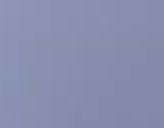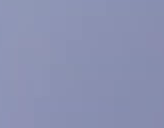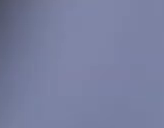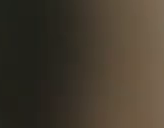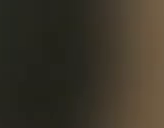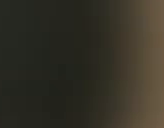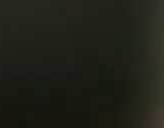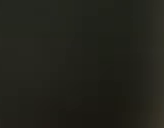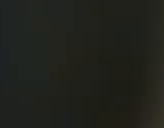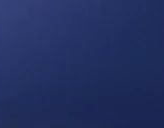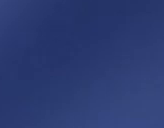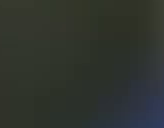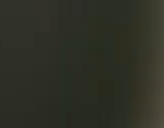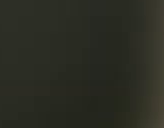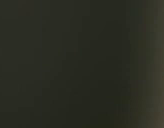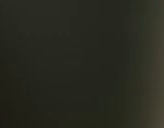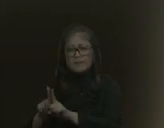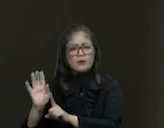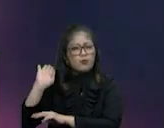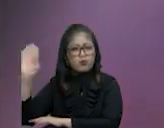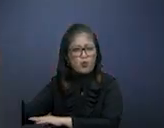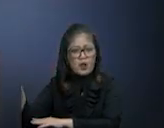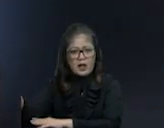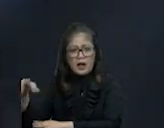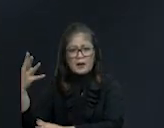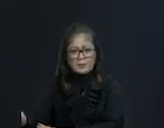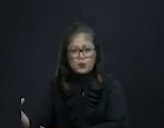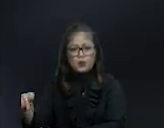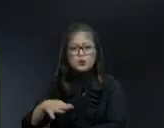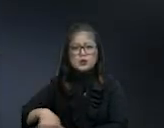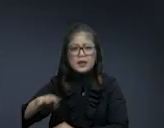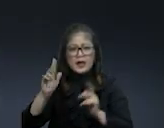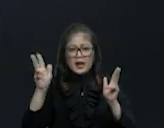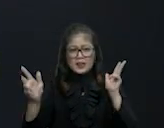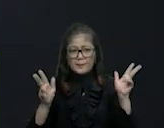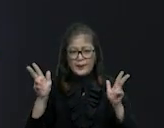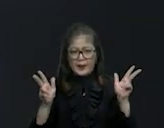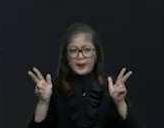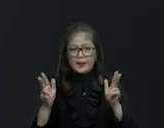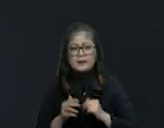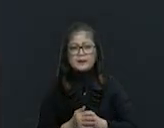dibawa untuk pendampingan dan segera dipulangkan ke kampung halamannya di NTB